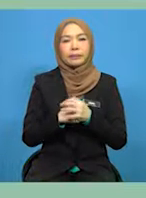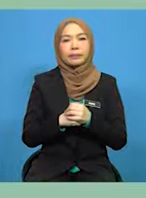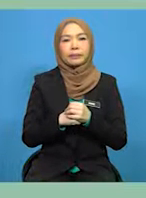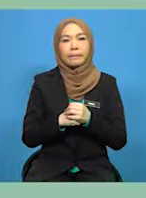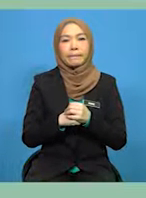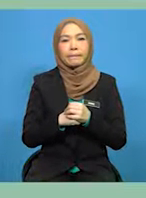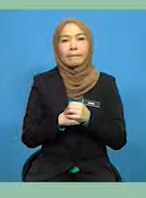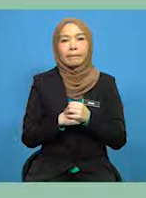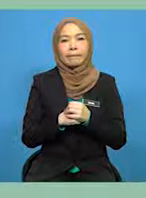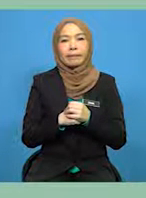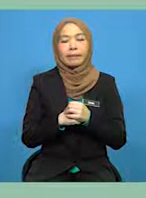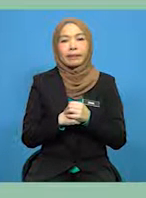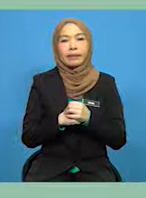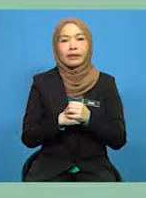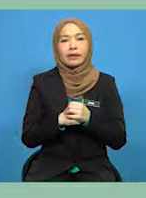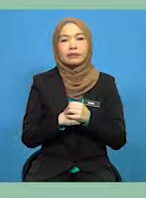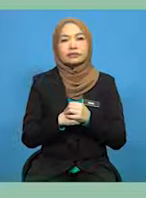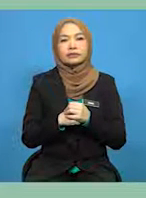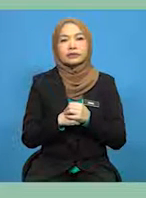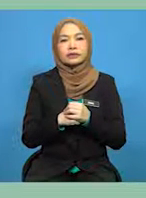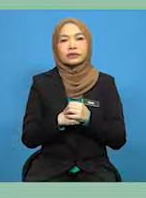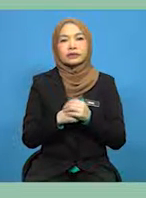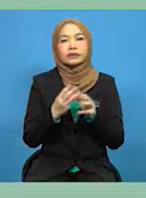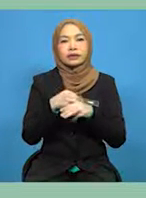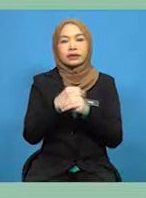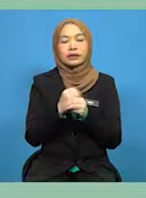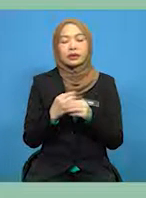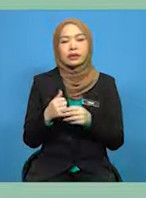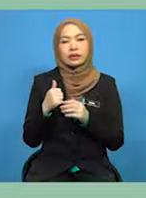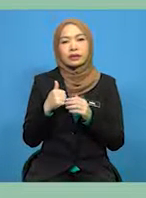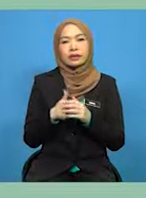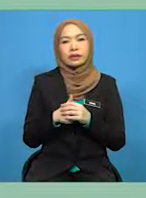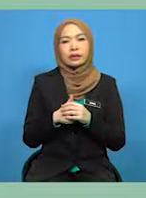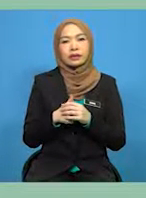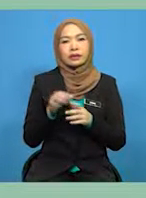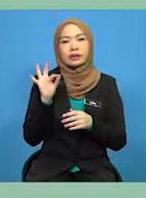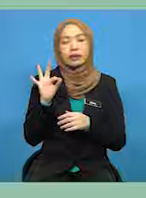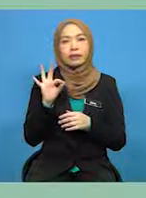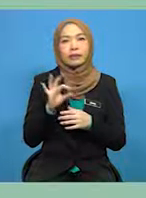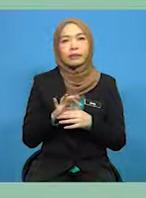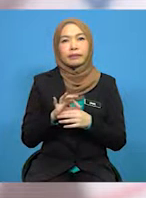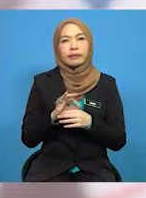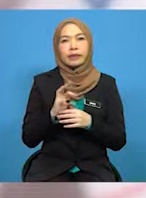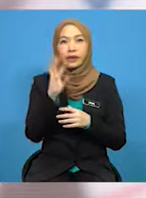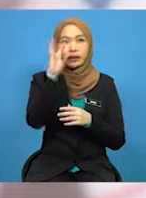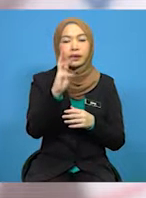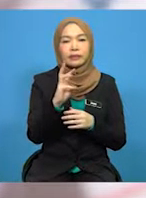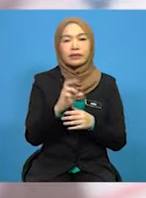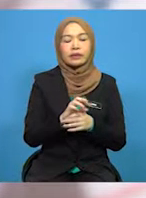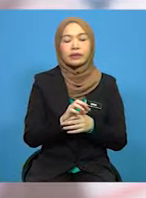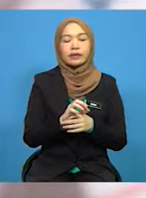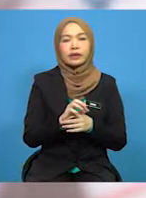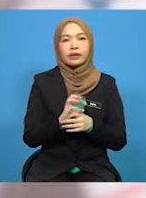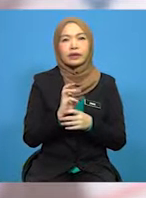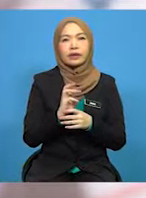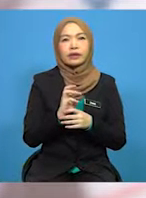Masalah yang keenam ialah masalah menentukan susut nilai. Apakah